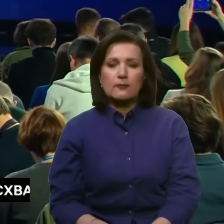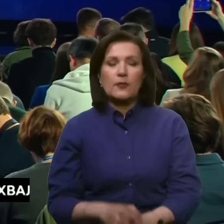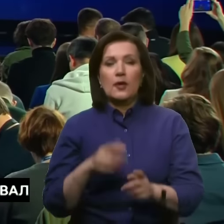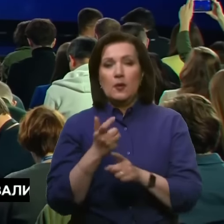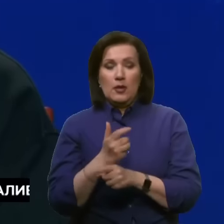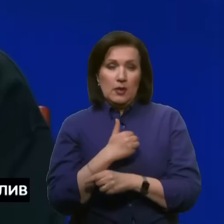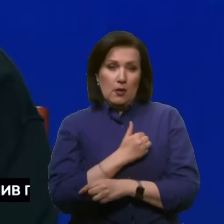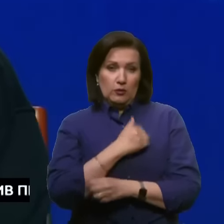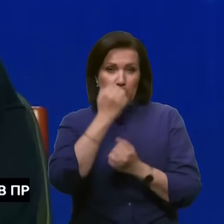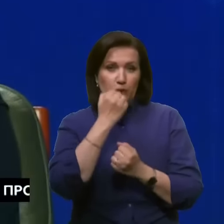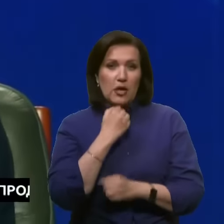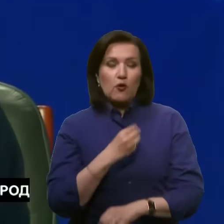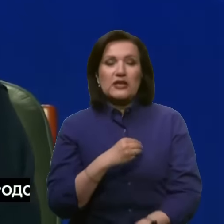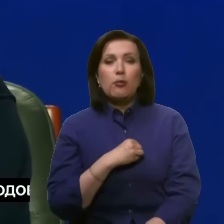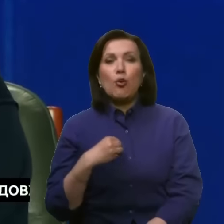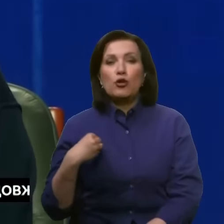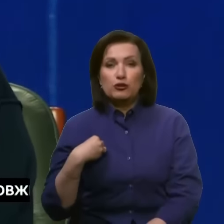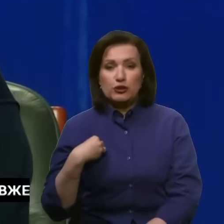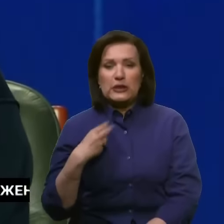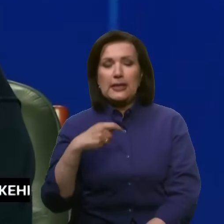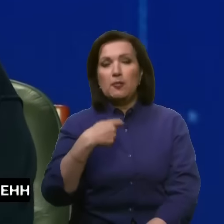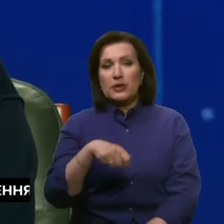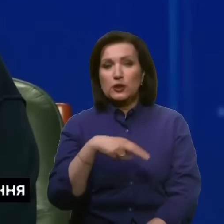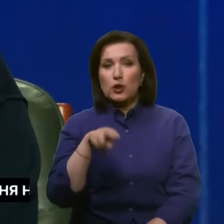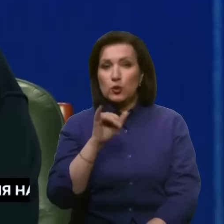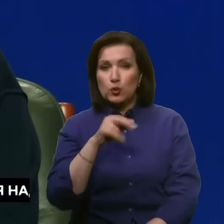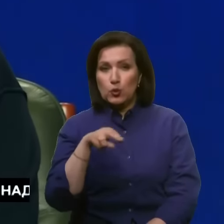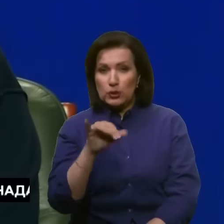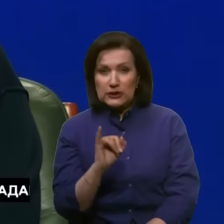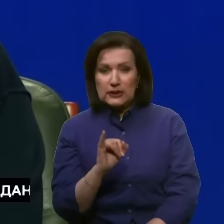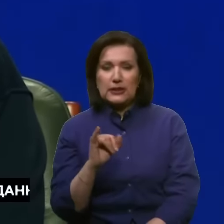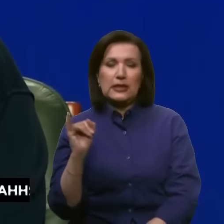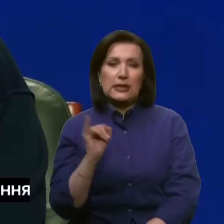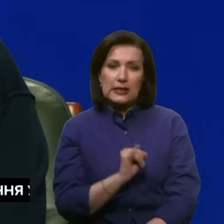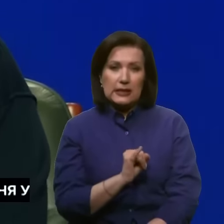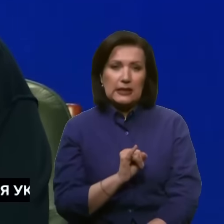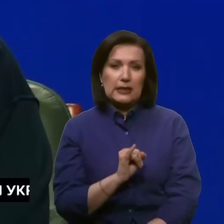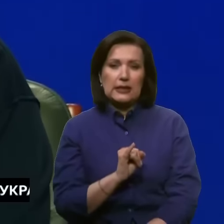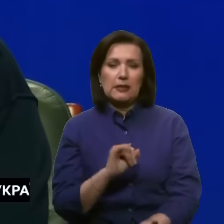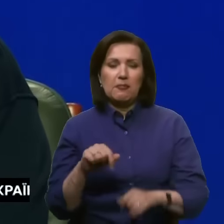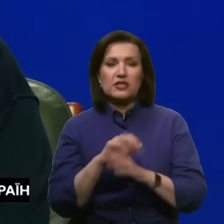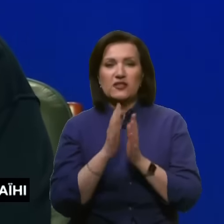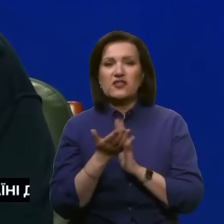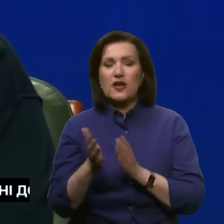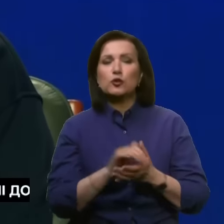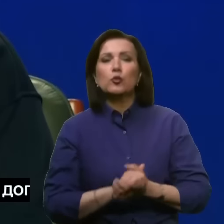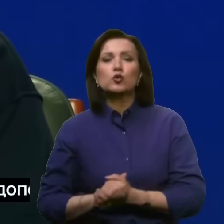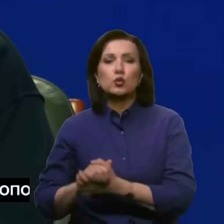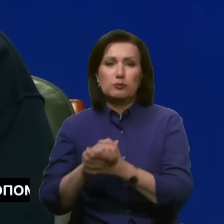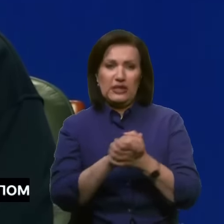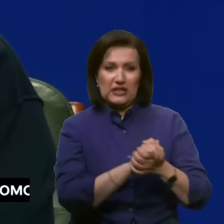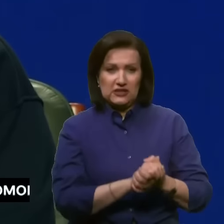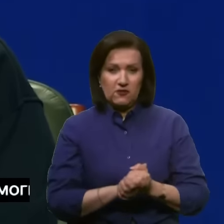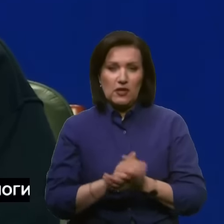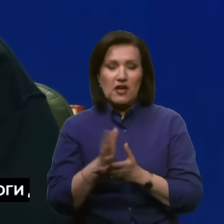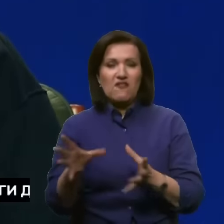По-перше, я хочу подякувати Польщі і президенту Дуді, і, перш за все, вашому суспільству.